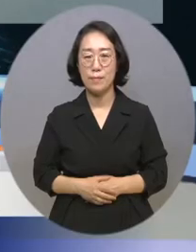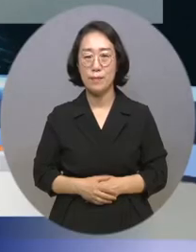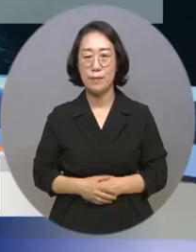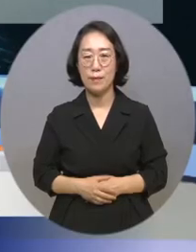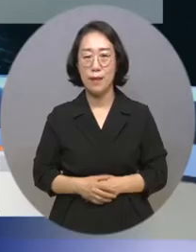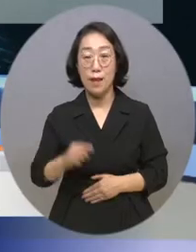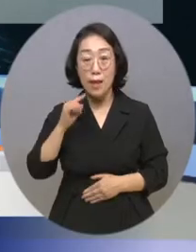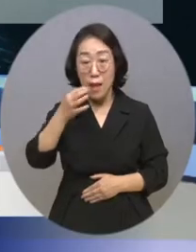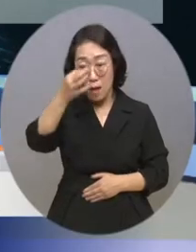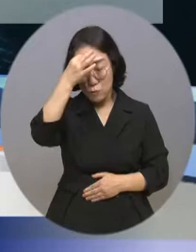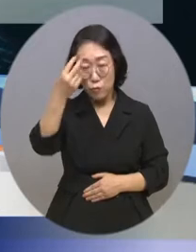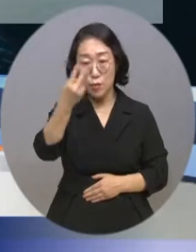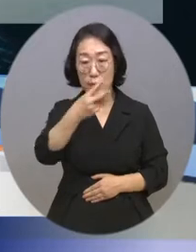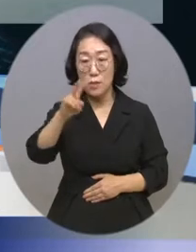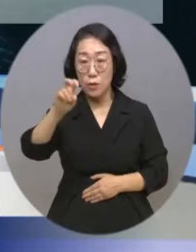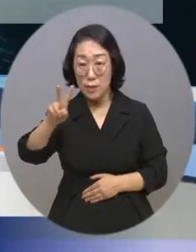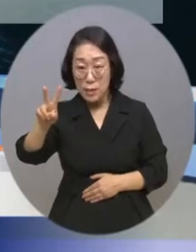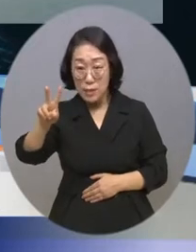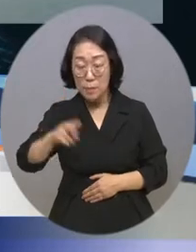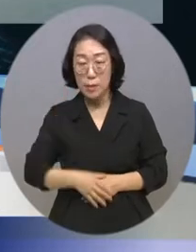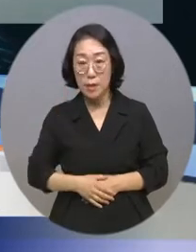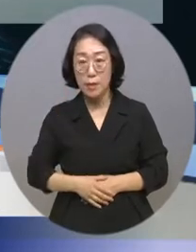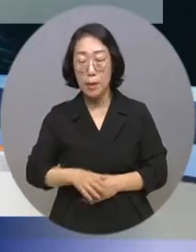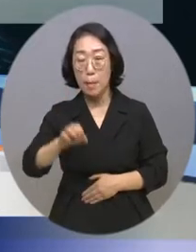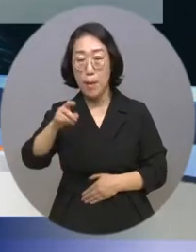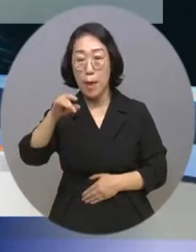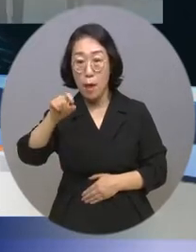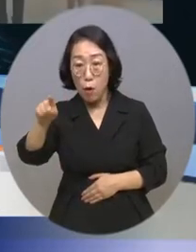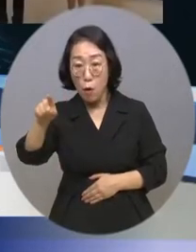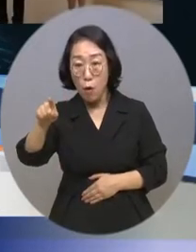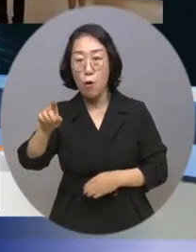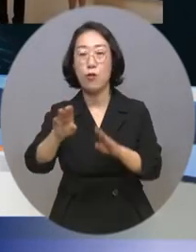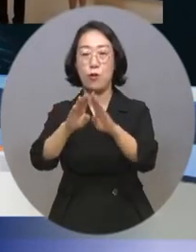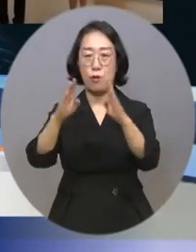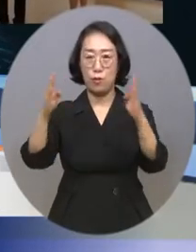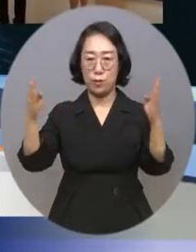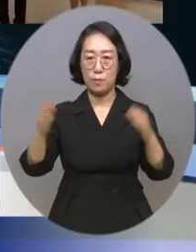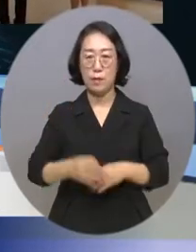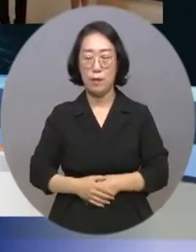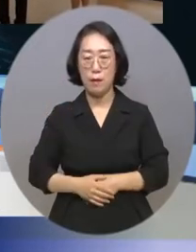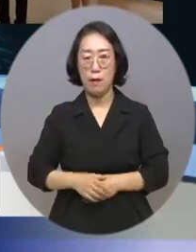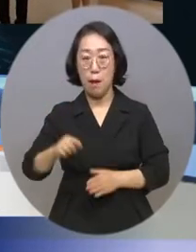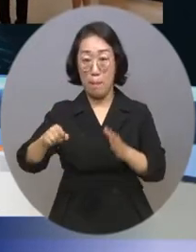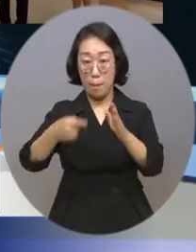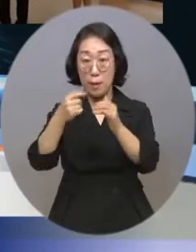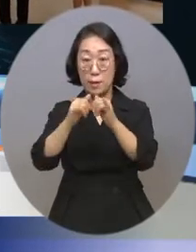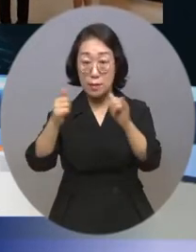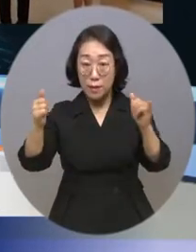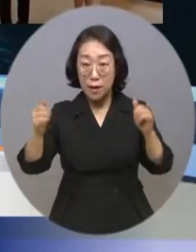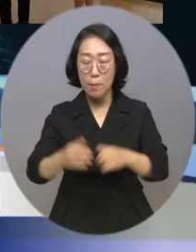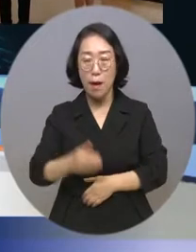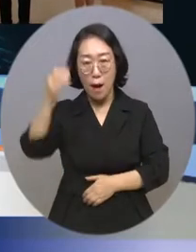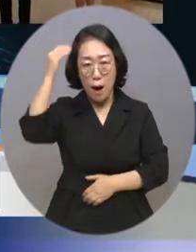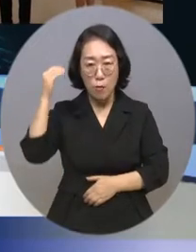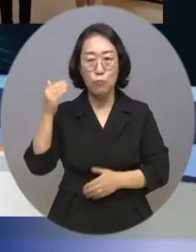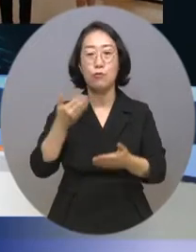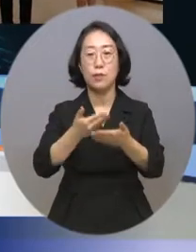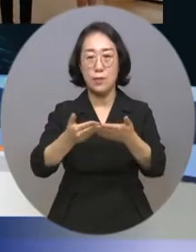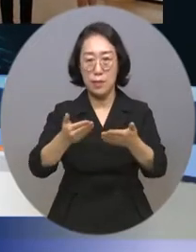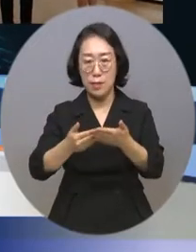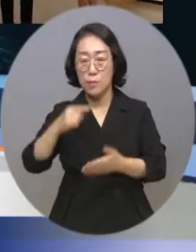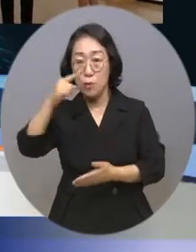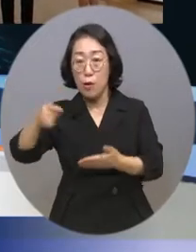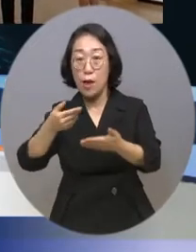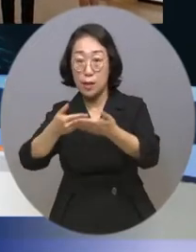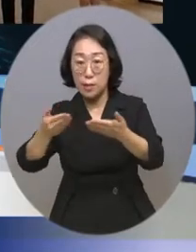아트페어 아트목포 2022가 목포시에서 개최됐습니다. 100명의 작가들이 한국화와 서양화,